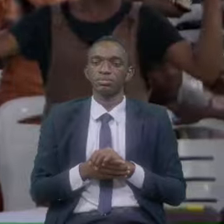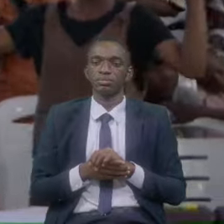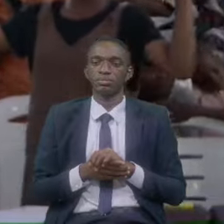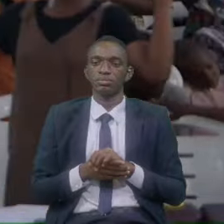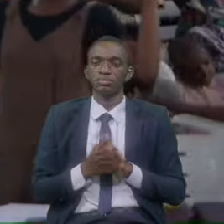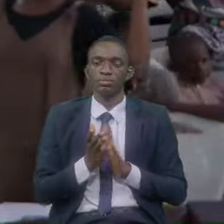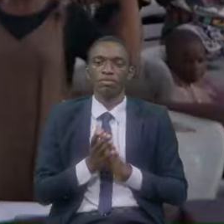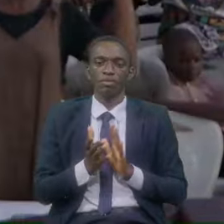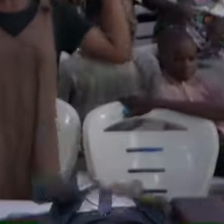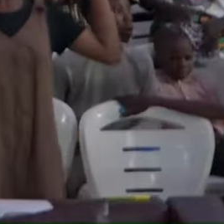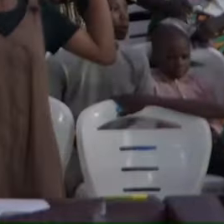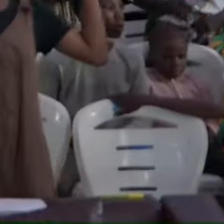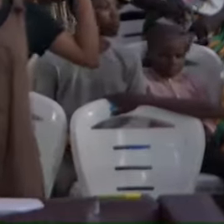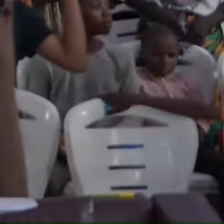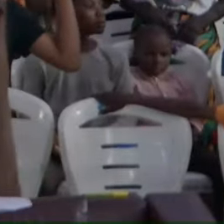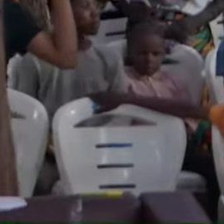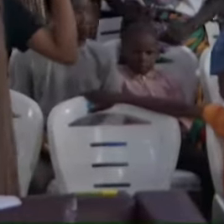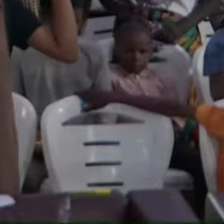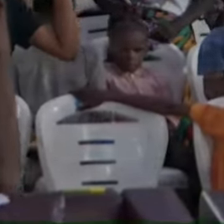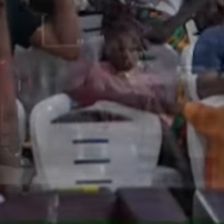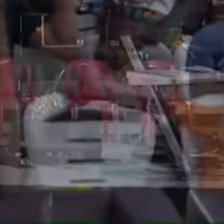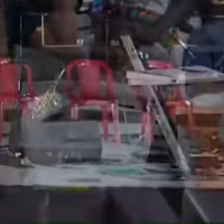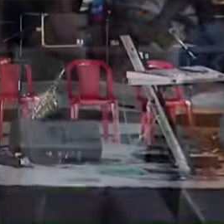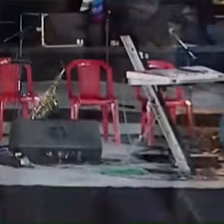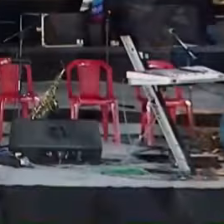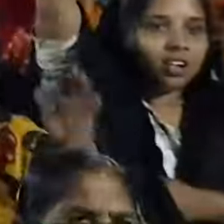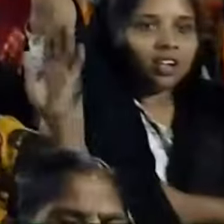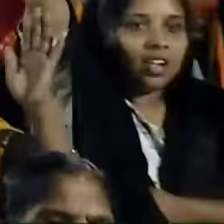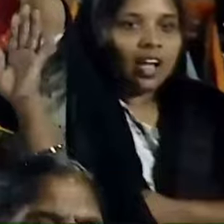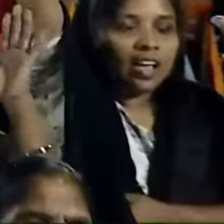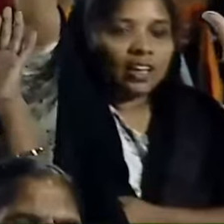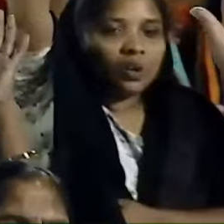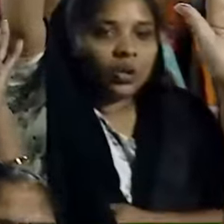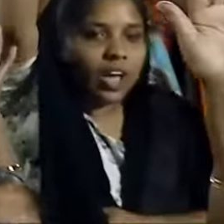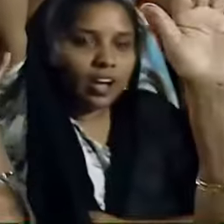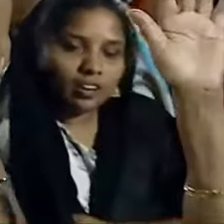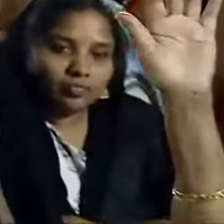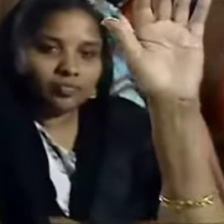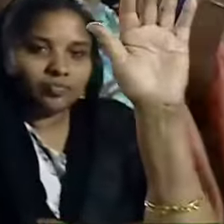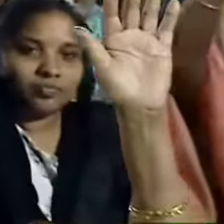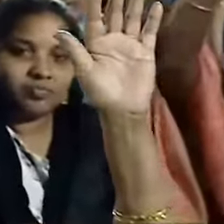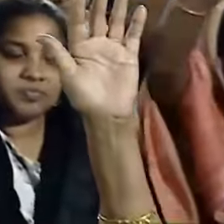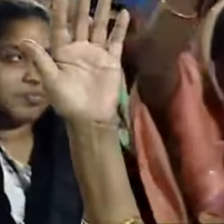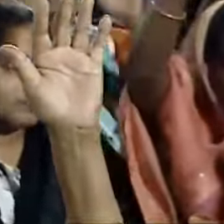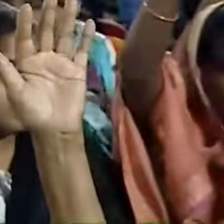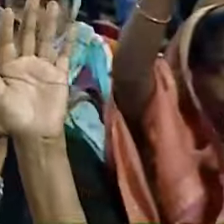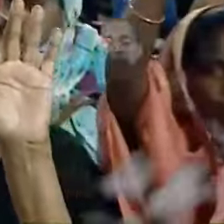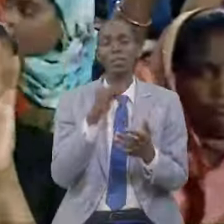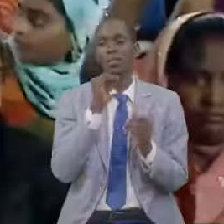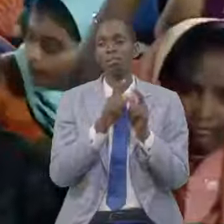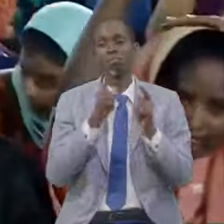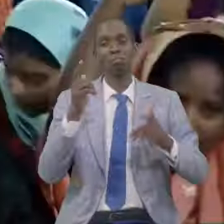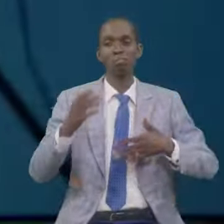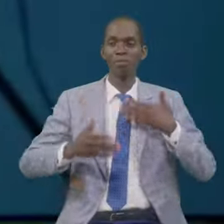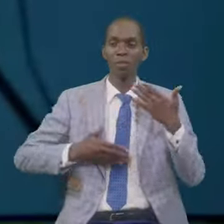Everybody praise the Lord. అందరూ ఒకసారి చేతులు చాపండి, ప్రభుకు స్తోత్రం చెప్దాం. హల్లెలూయా. It's a great joy to be with you